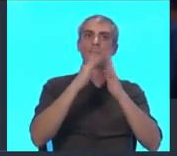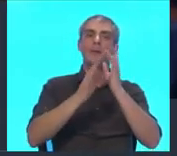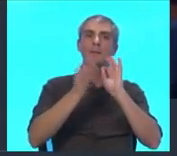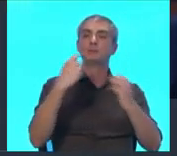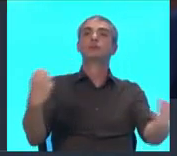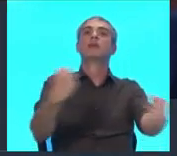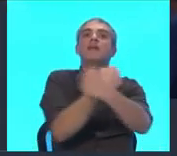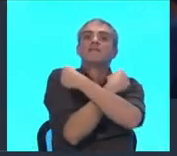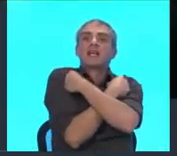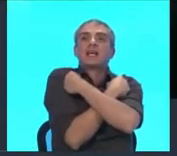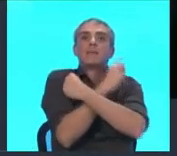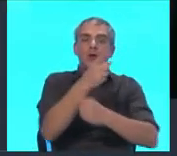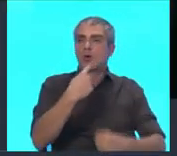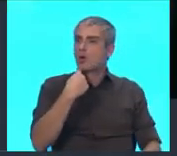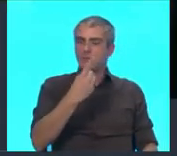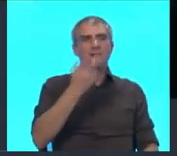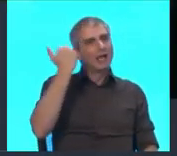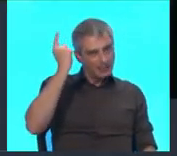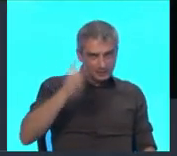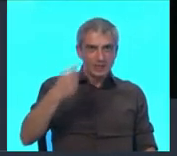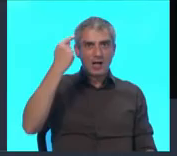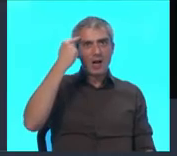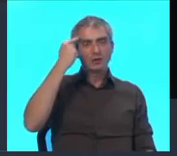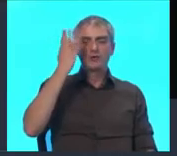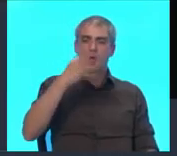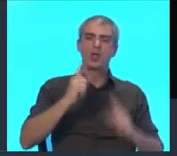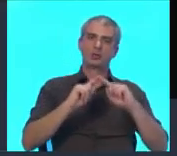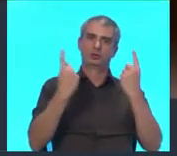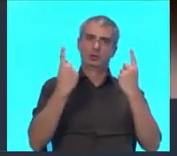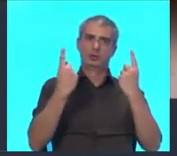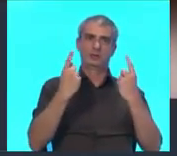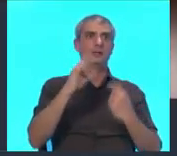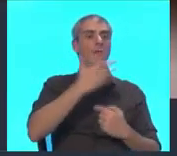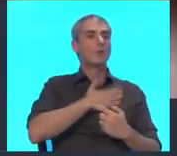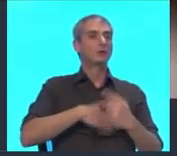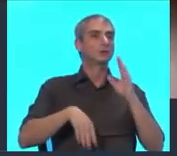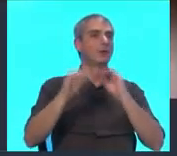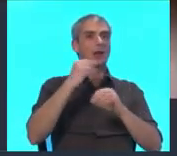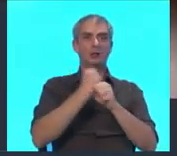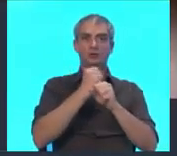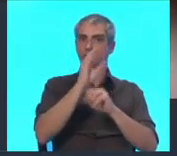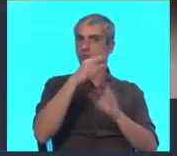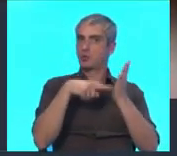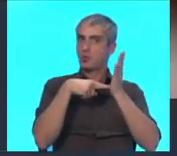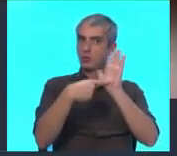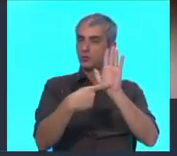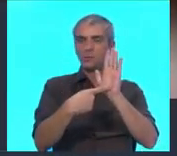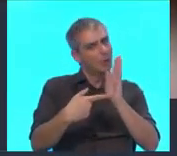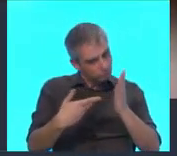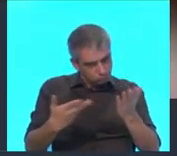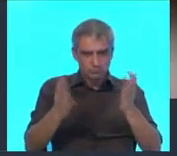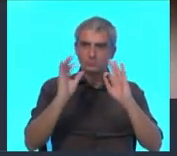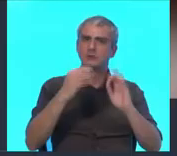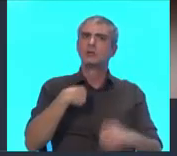אותו, טוענת כי היה צריך לחשוב על עונש אחר. If they want to use him as an example, fine. I ask them